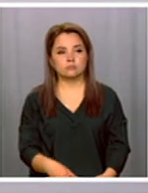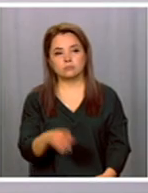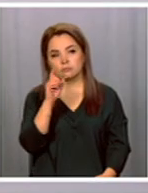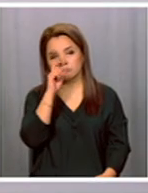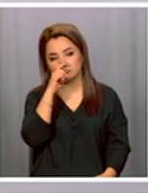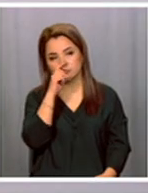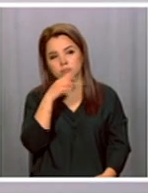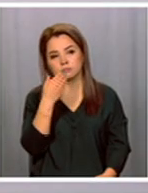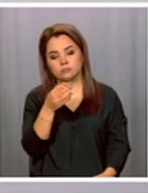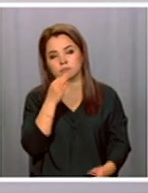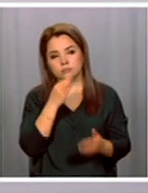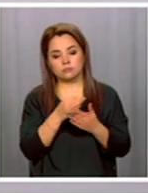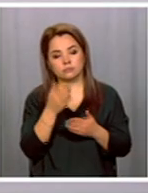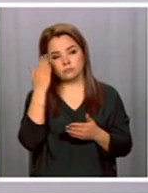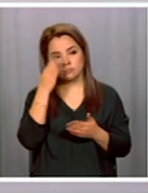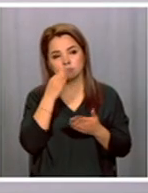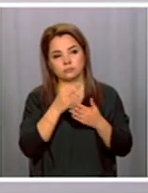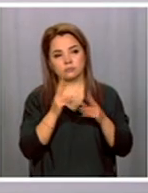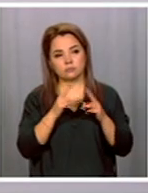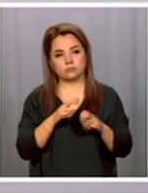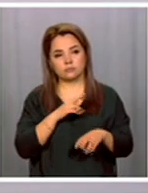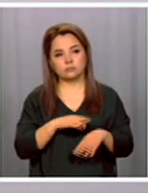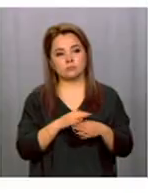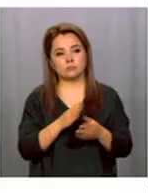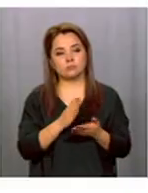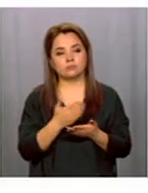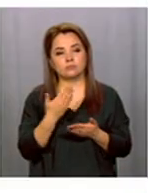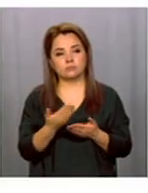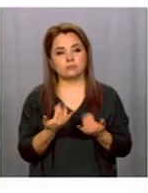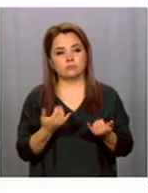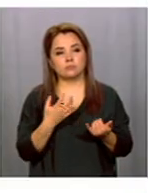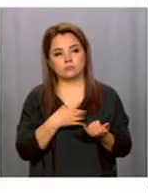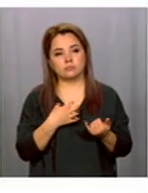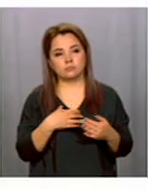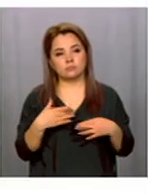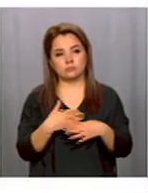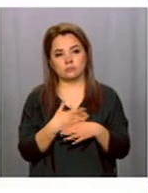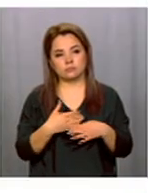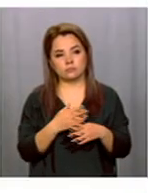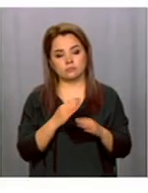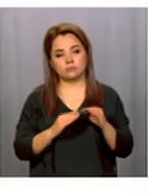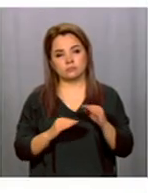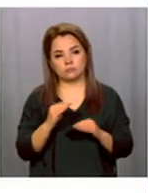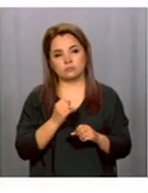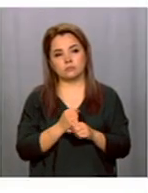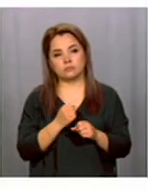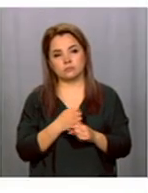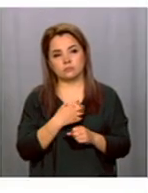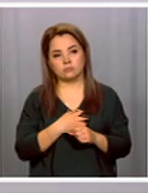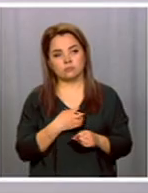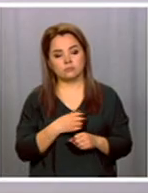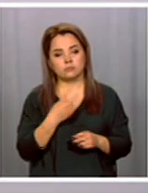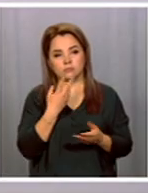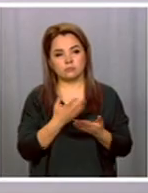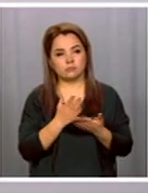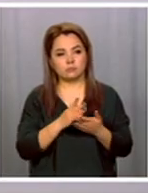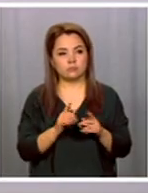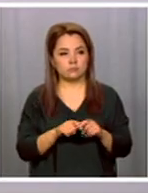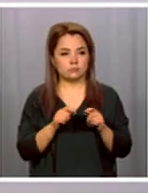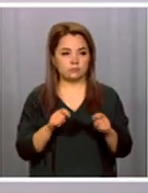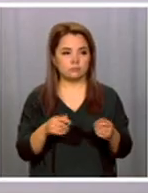Қышқылдардың қасиеттерін зерттеп көрейік. Ол үшін бізге қажетті реактивтер және құрал-жабдықтар слайдта келтірілген.